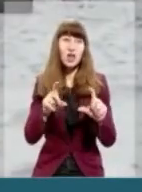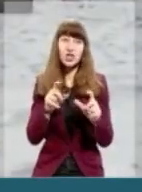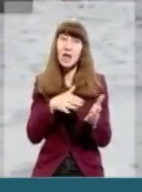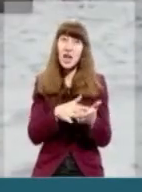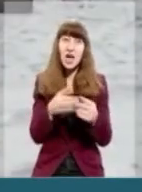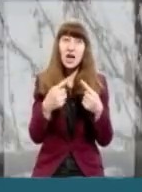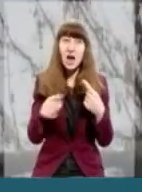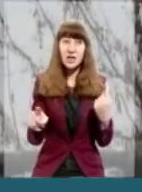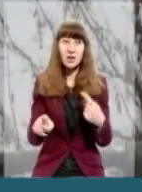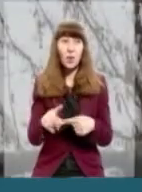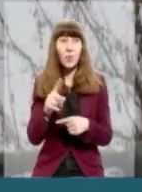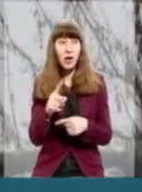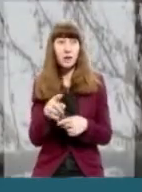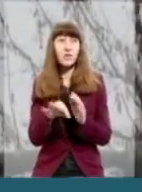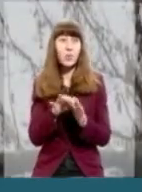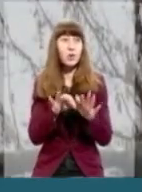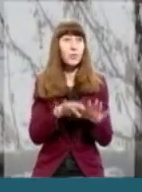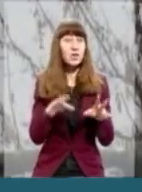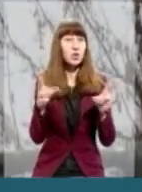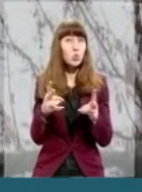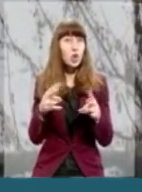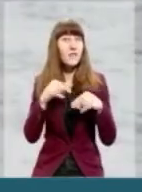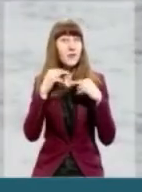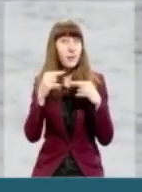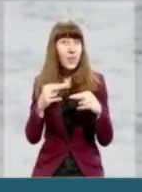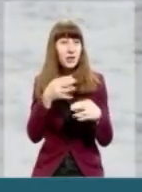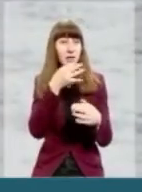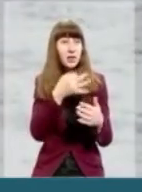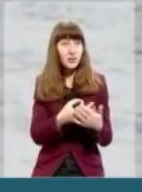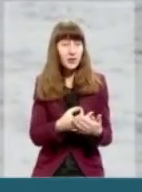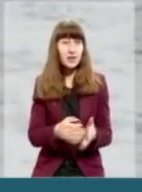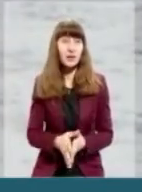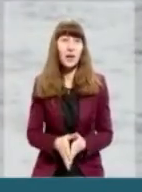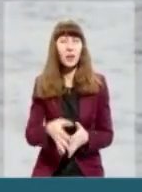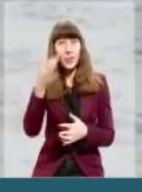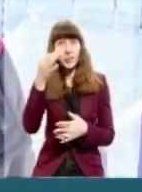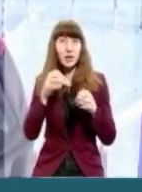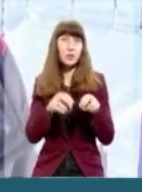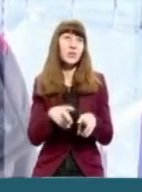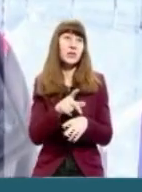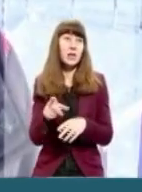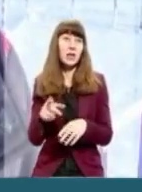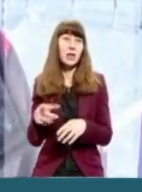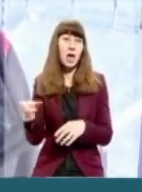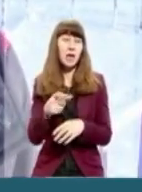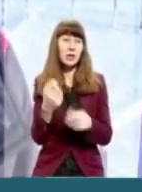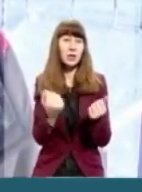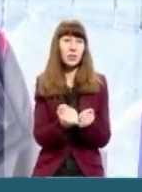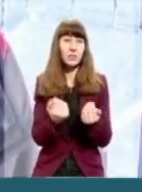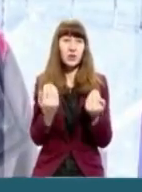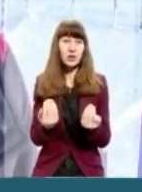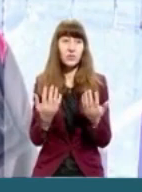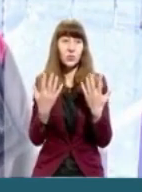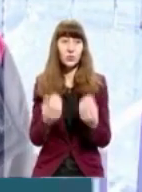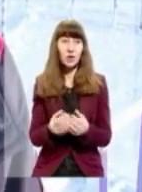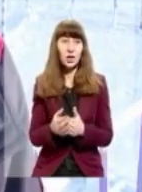везде одинаковая, поэтому к выбору места необходимо отнестись со всей ответственностью, напоминают специалисты. На реке Тобол, в данном